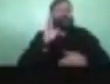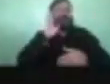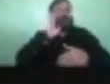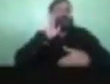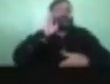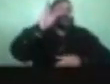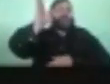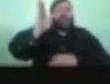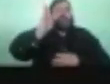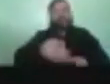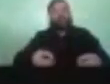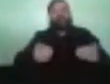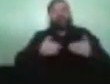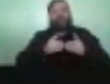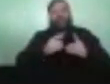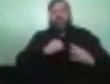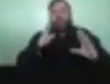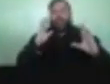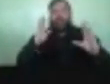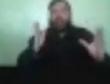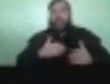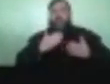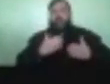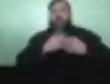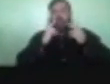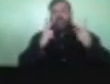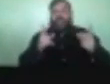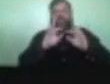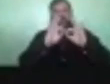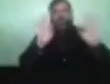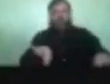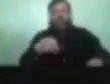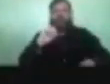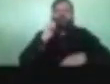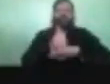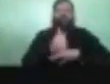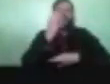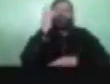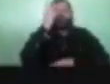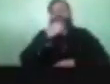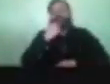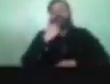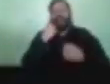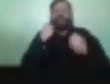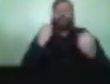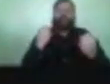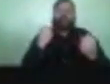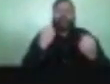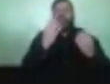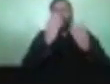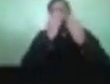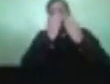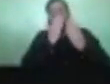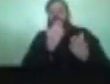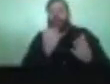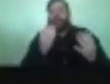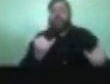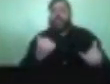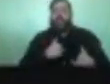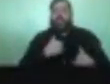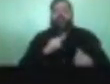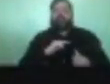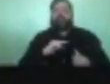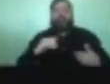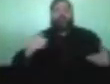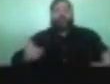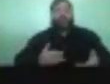tunapaswa kuangalia kwa njia bora zaidi namna tunavyo watekeleza mambo haya kama